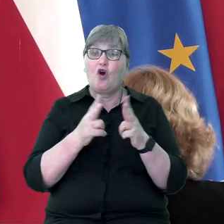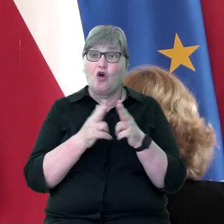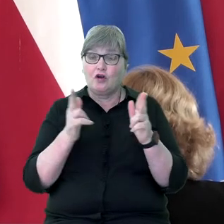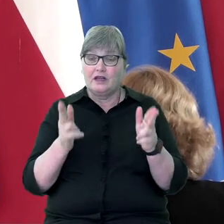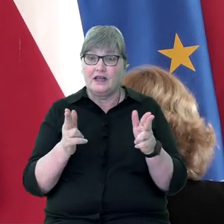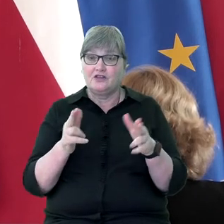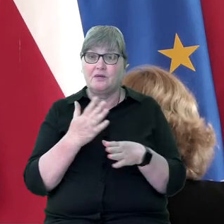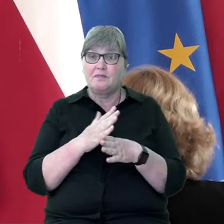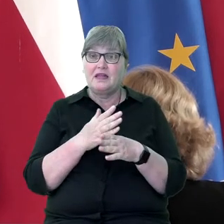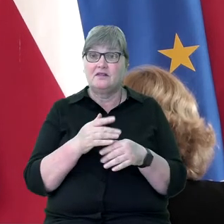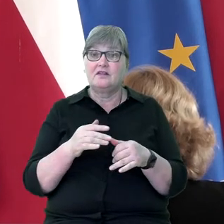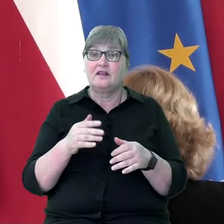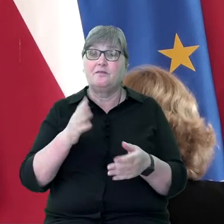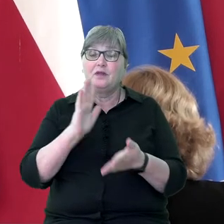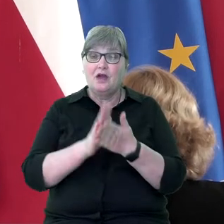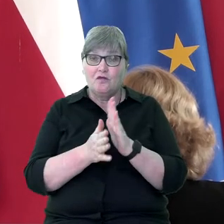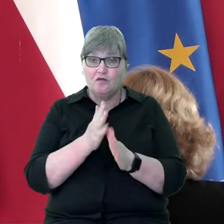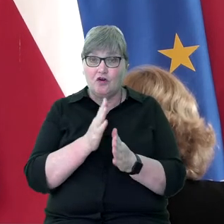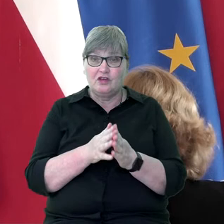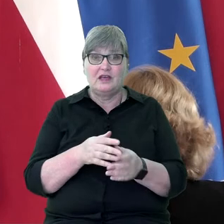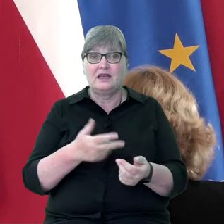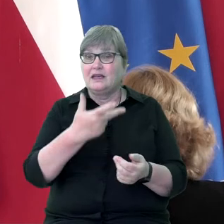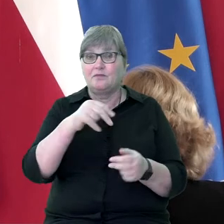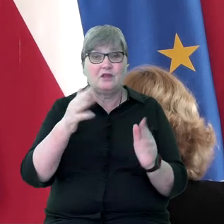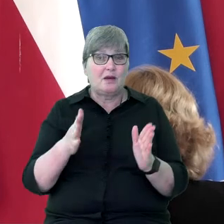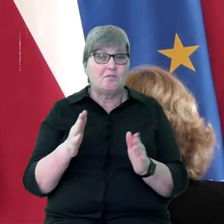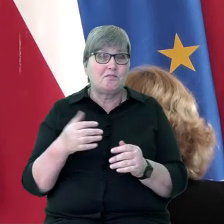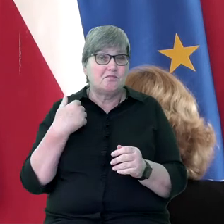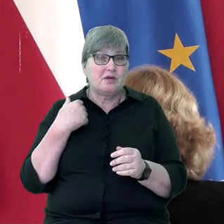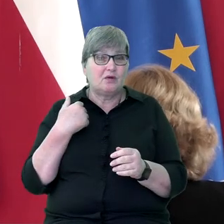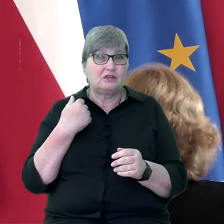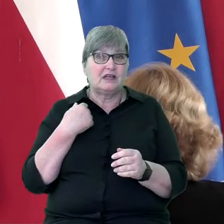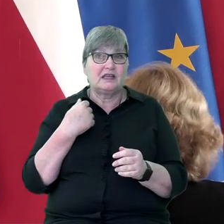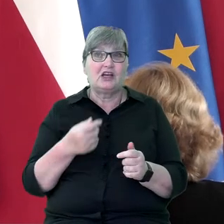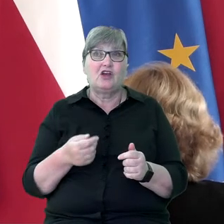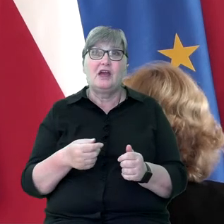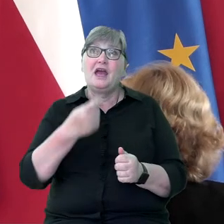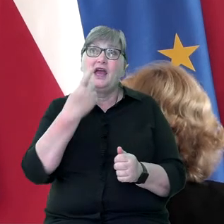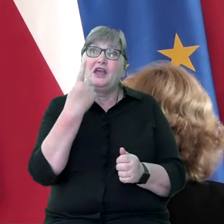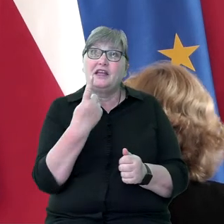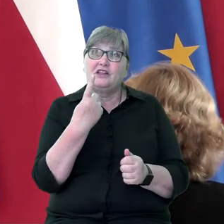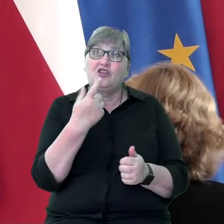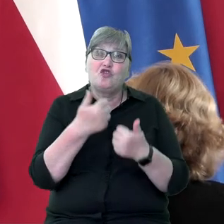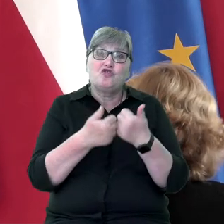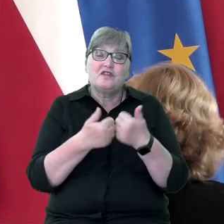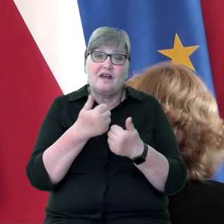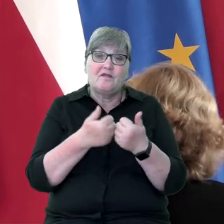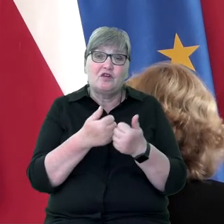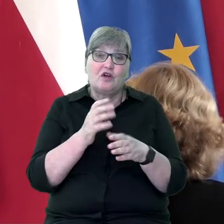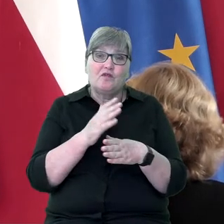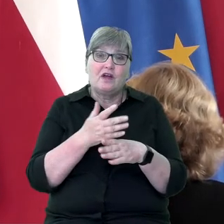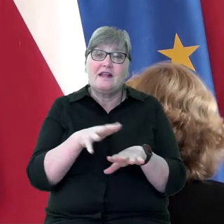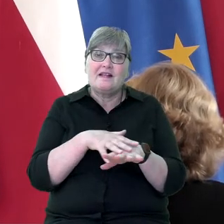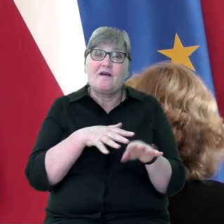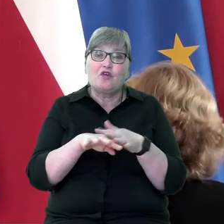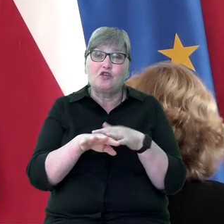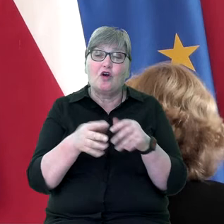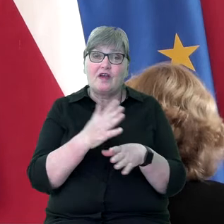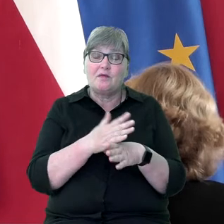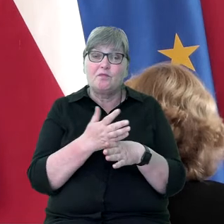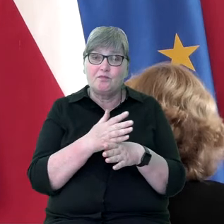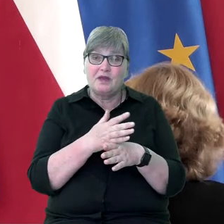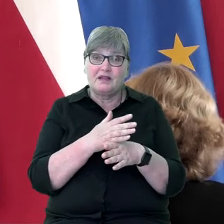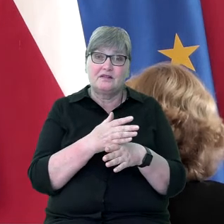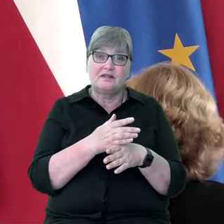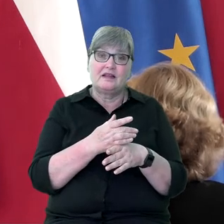poczucie jedności zawodowej pomiędzy urzędnikami państwowymi a urzędnikami samorządowymi. Do